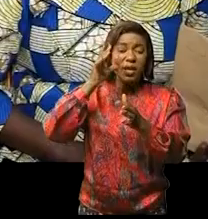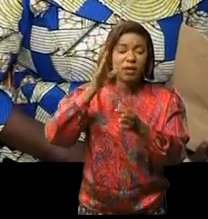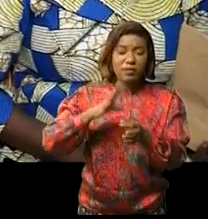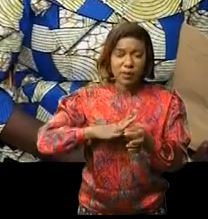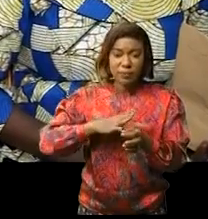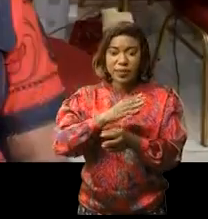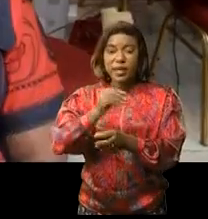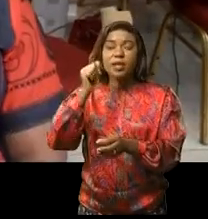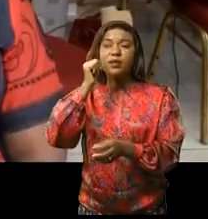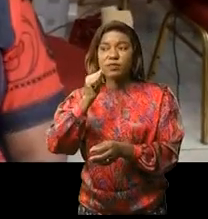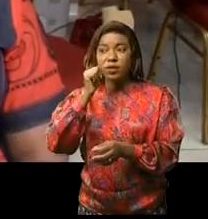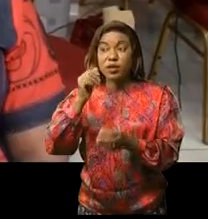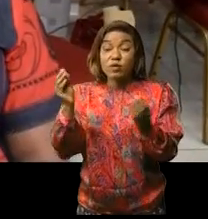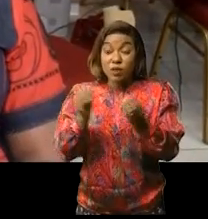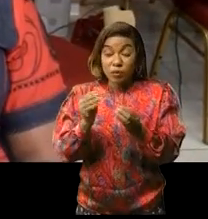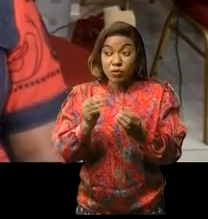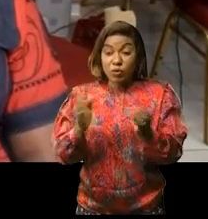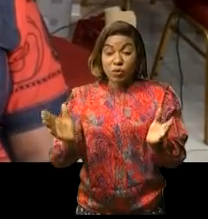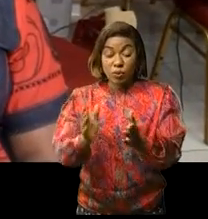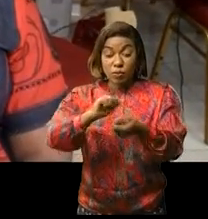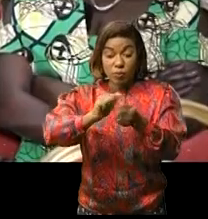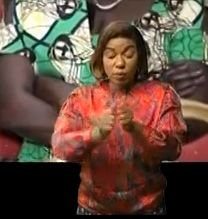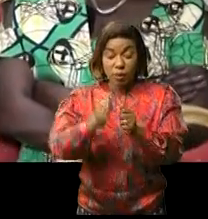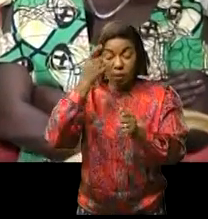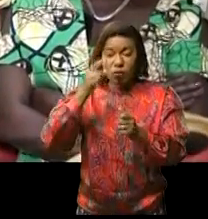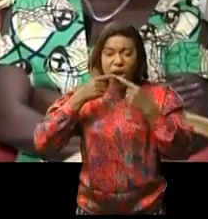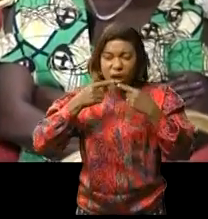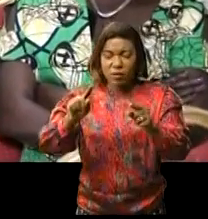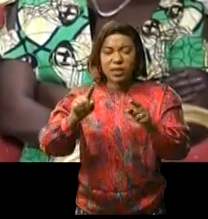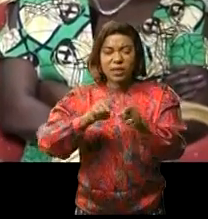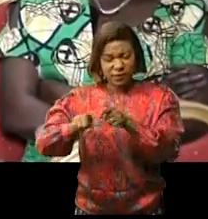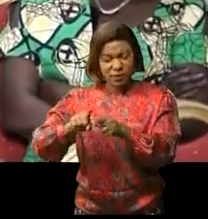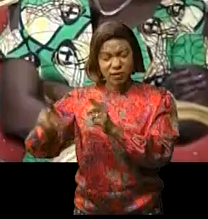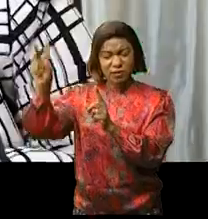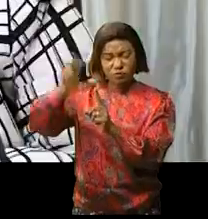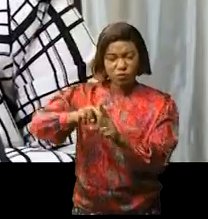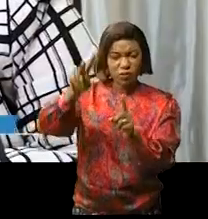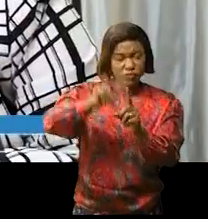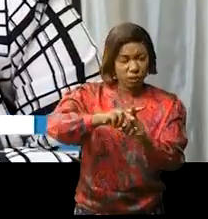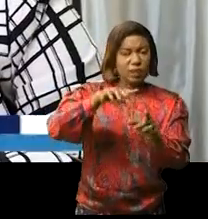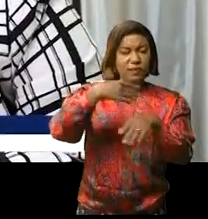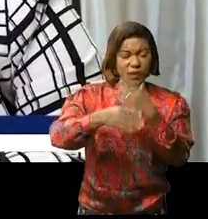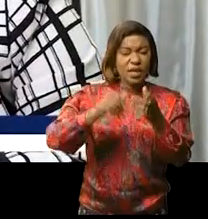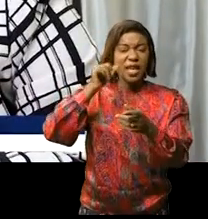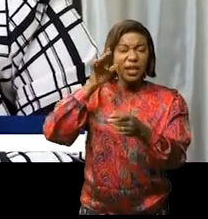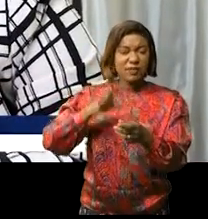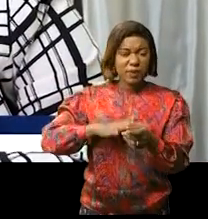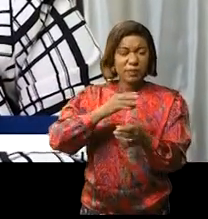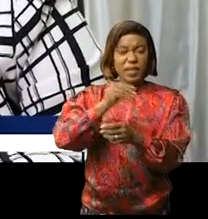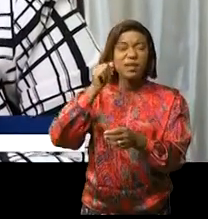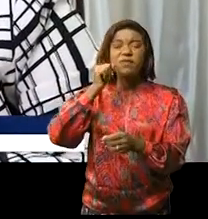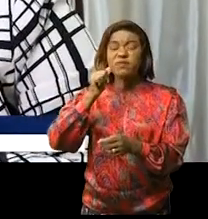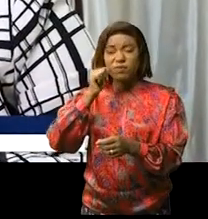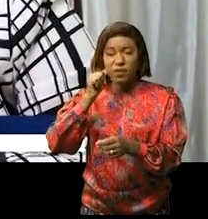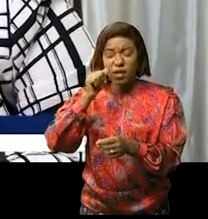cadre que CAFCO s'est intéressé à cette situation pour dénoncer les différentes violences que subissent les femmes et les filles